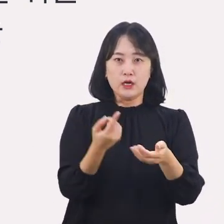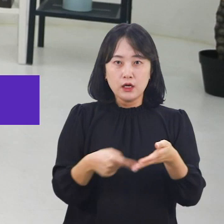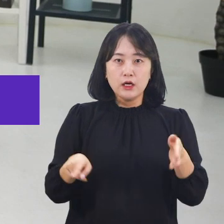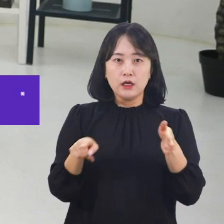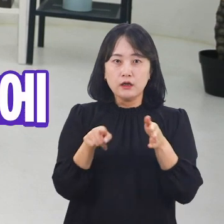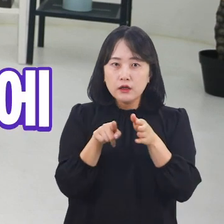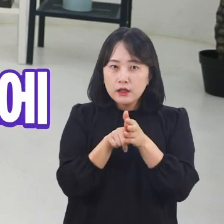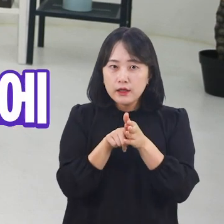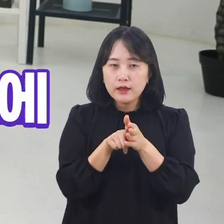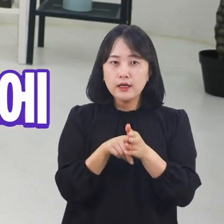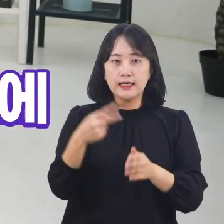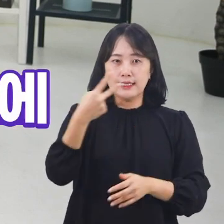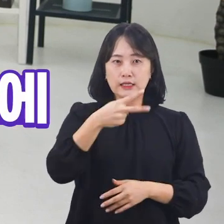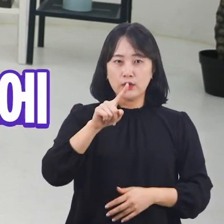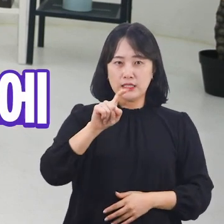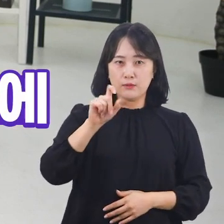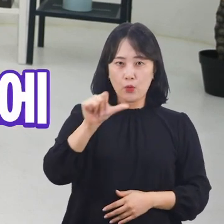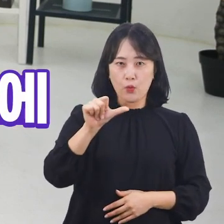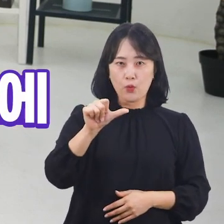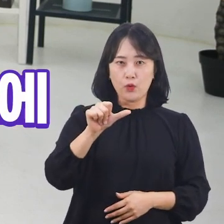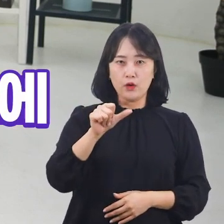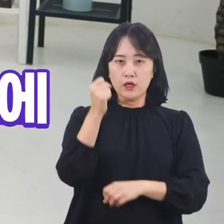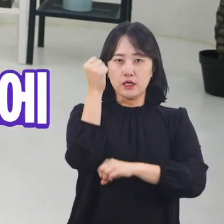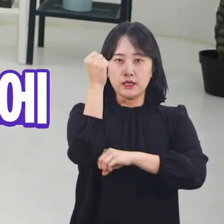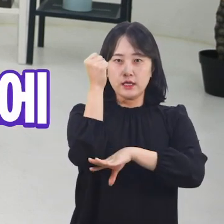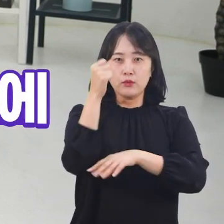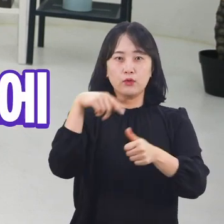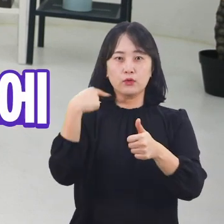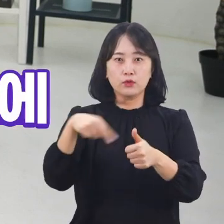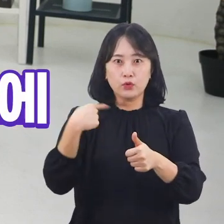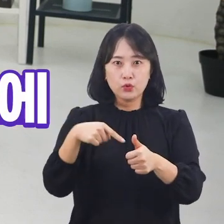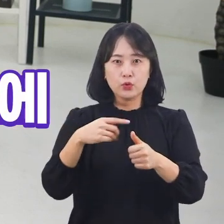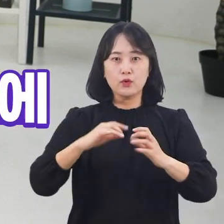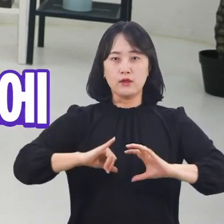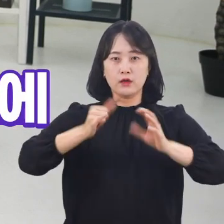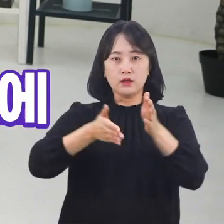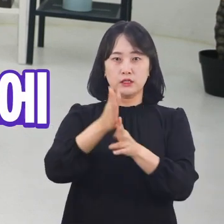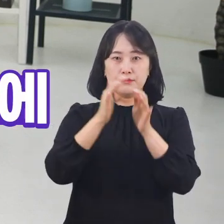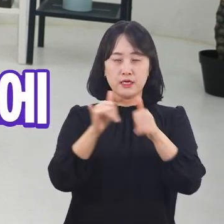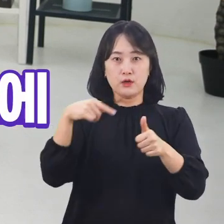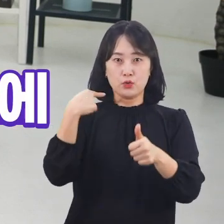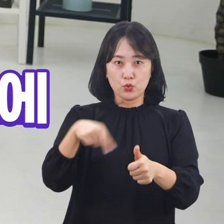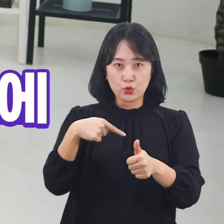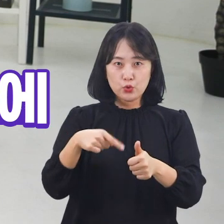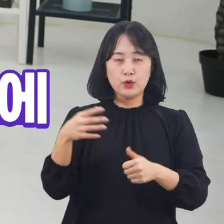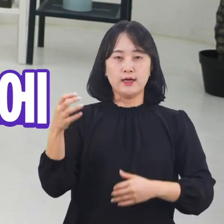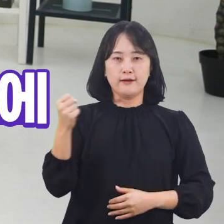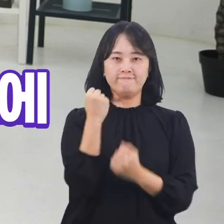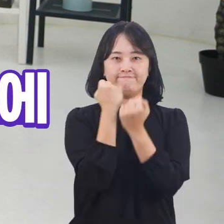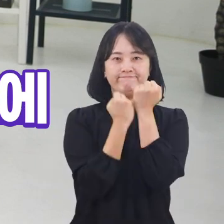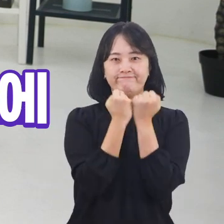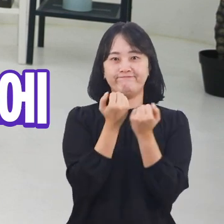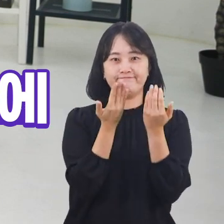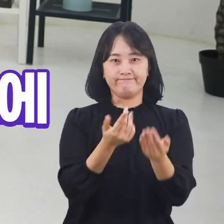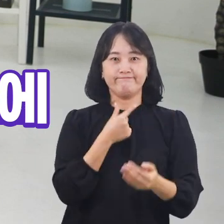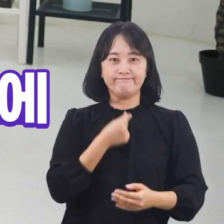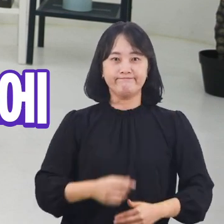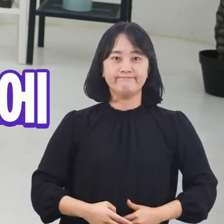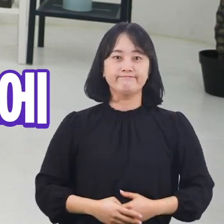이해하기 위해 2015 개정 특수교육 기본교육과정에 나타난 세계시민교육 연구를 토대로 설명을 드릴까